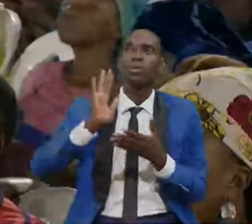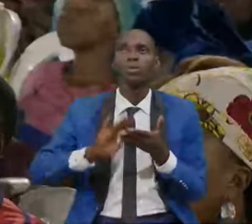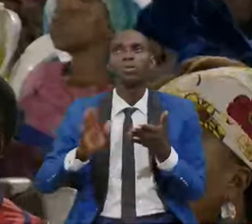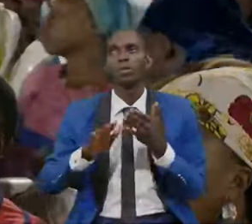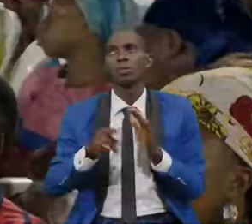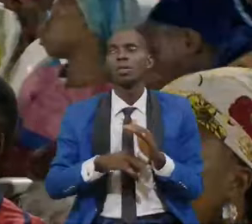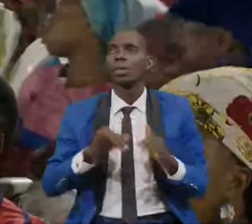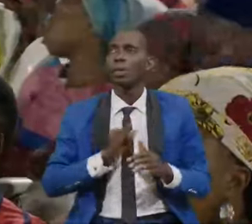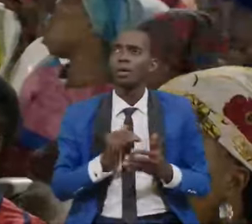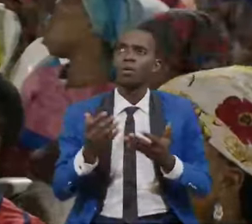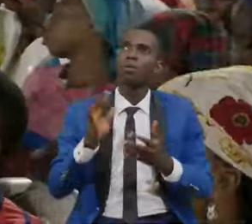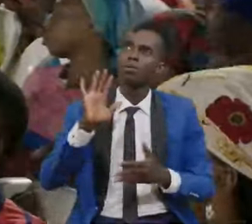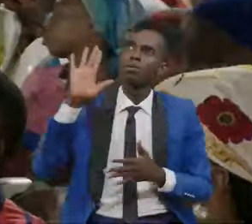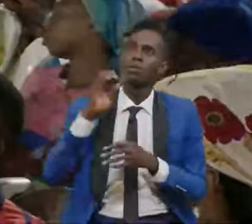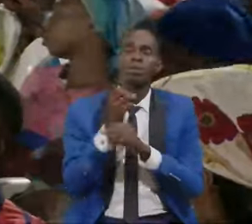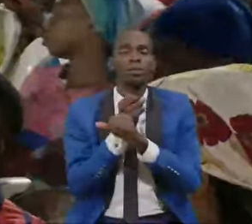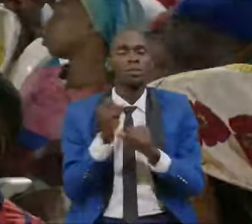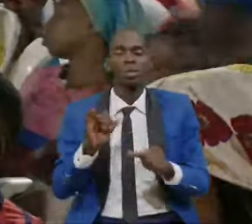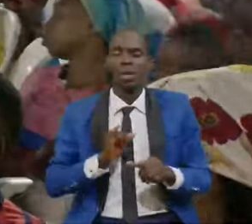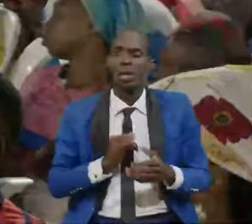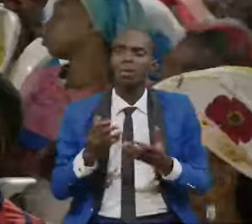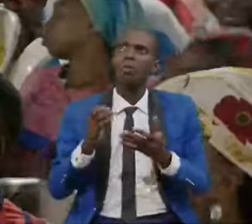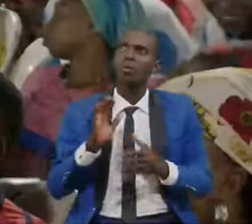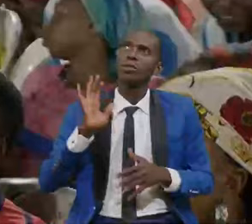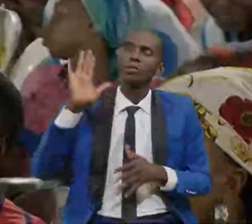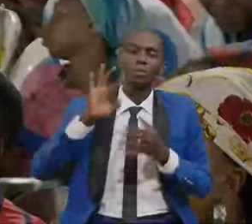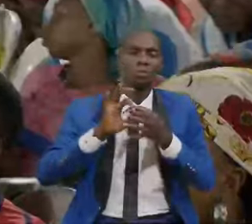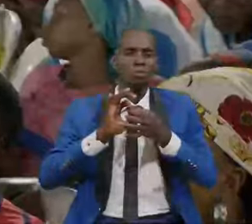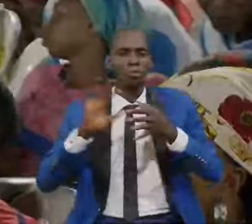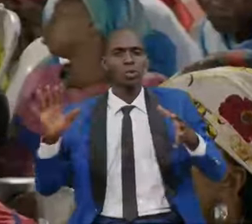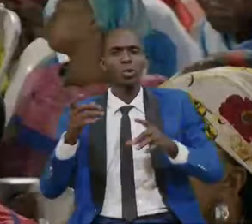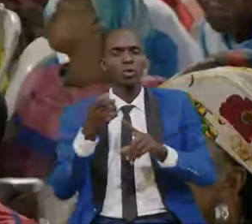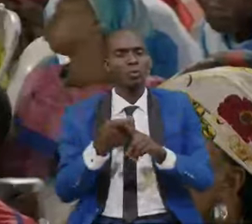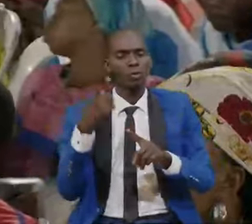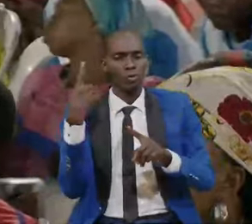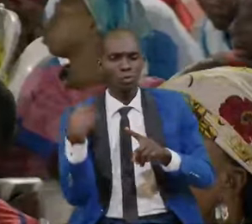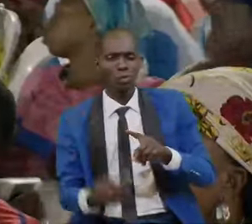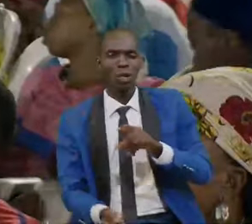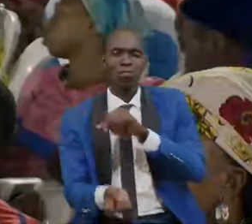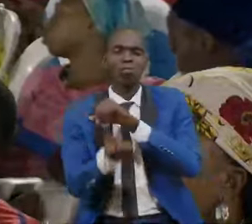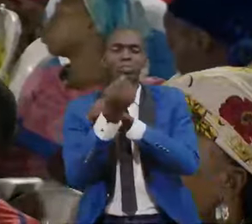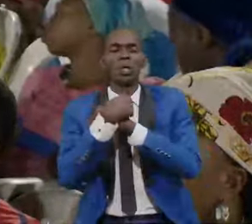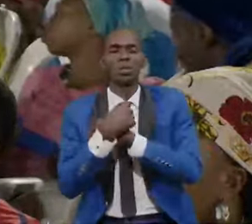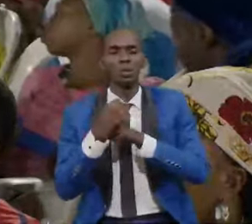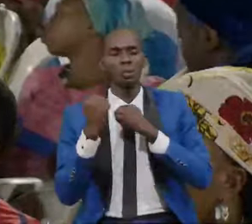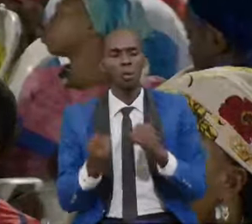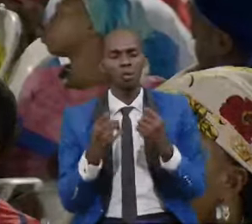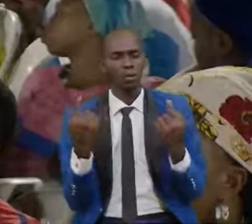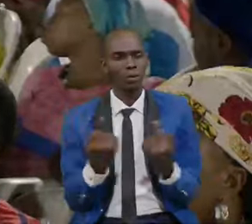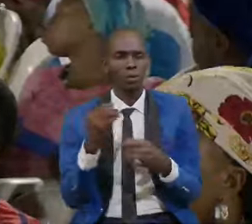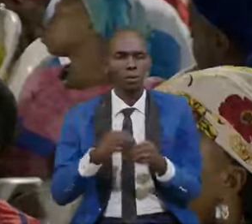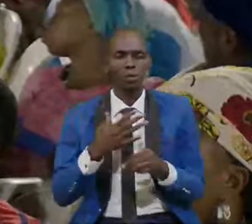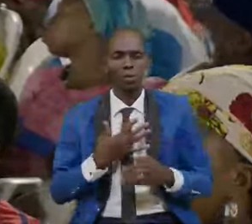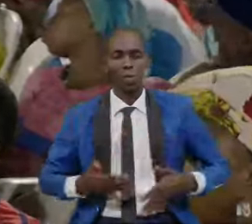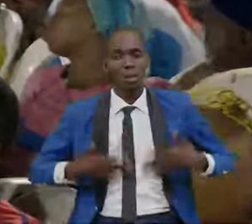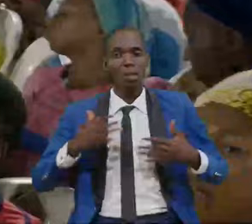Je veux ce salut, Seigneur. Je veux cette libération de tout péché dominant dans ma vie.